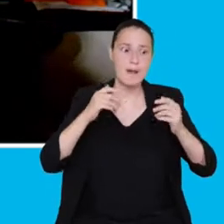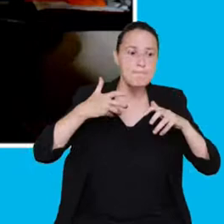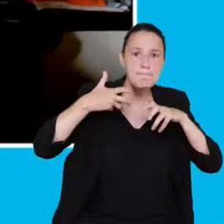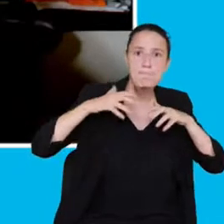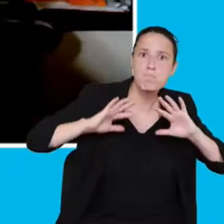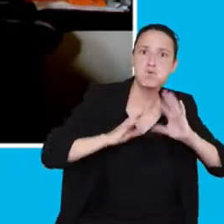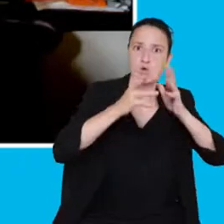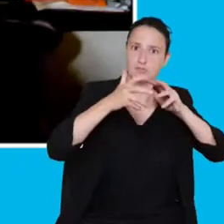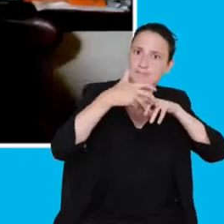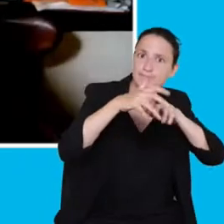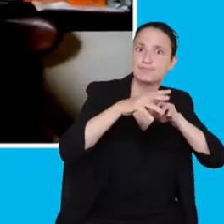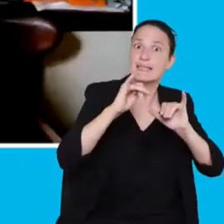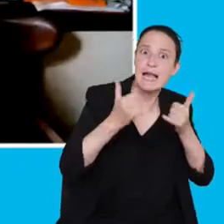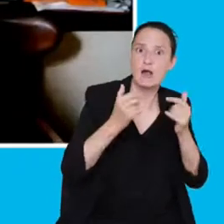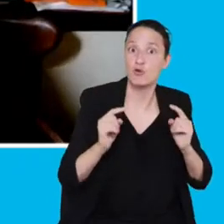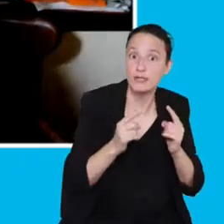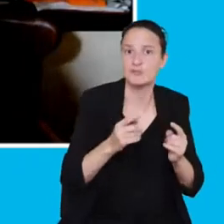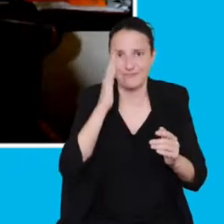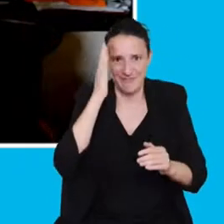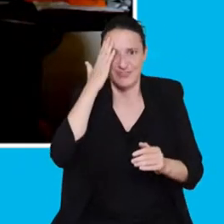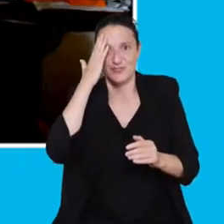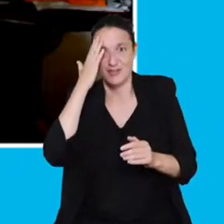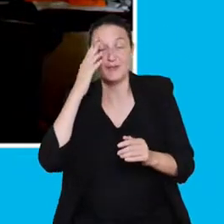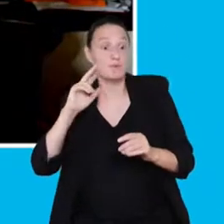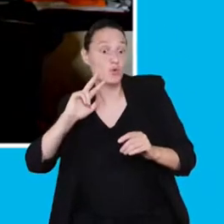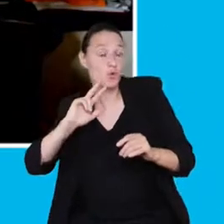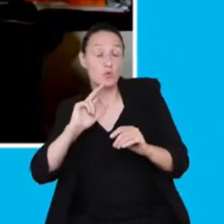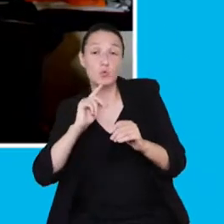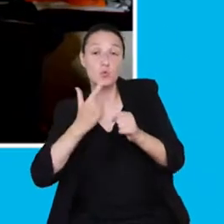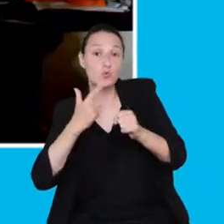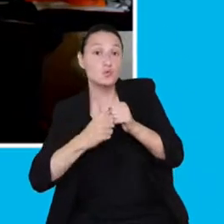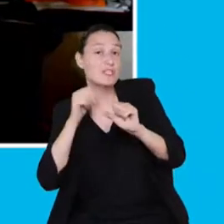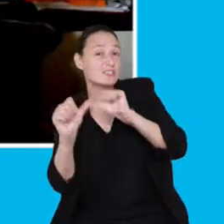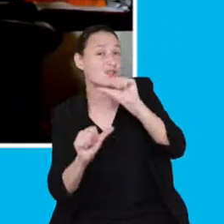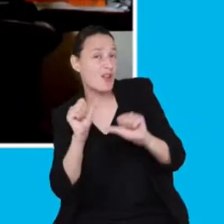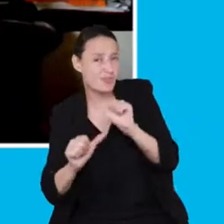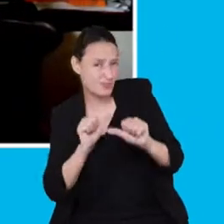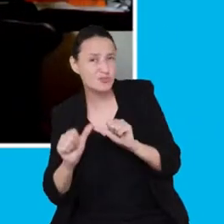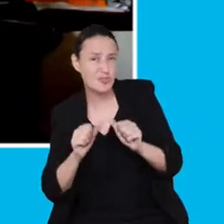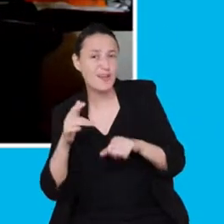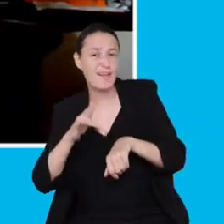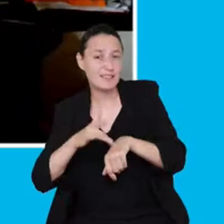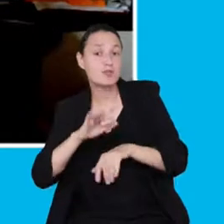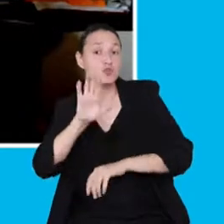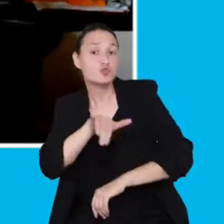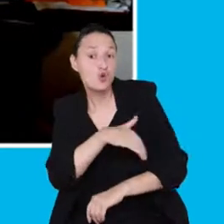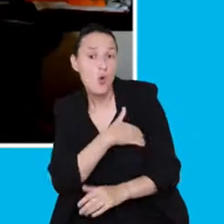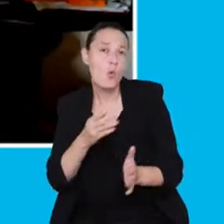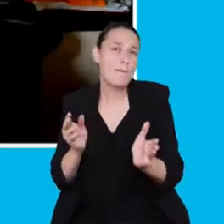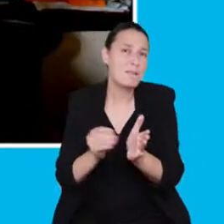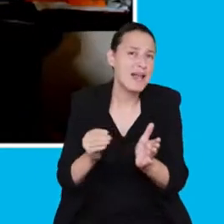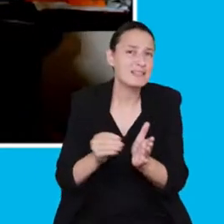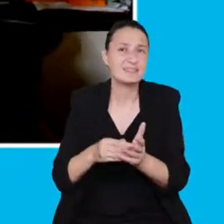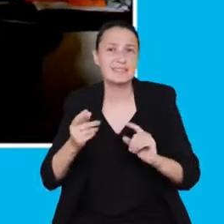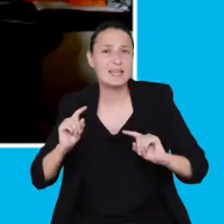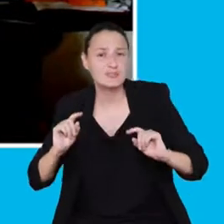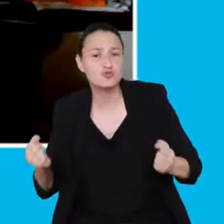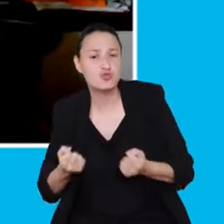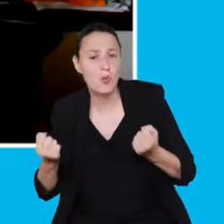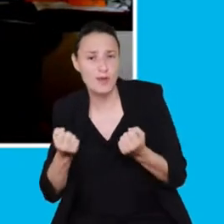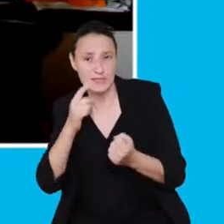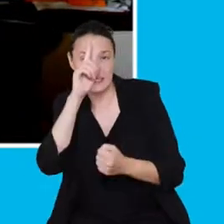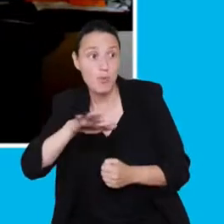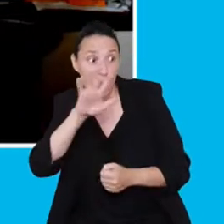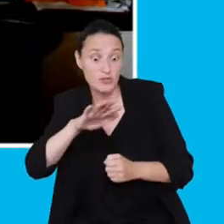czy samopomocy. Dwudziestolecie spowodowało, że przez szkołę, przez praktykę działania społecznego